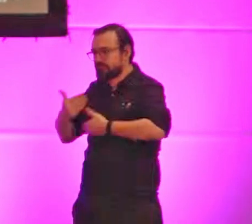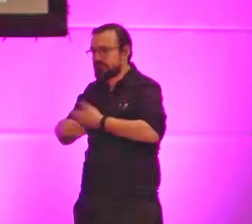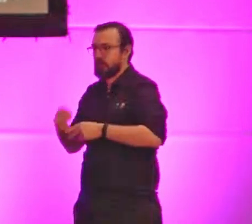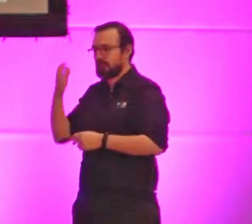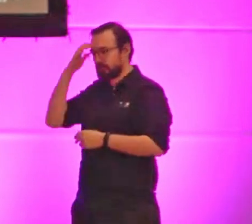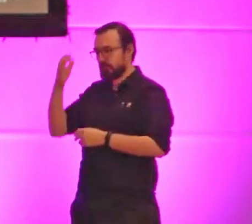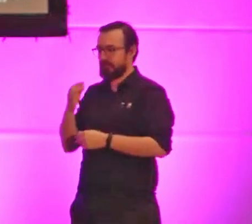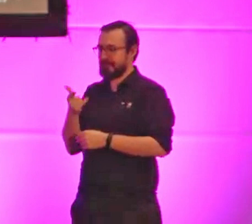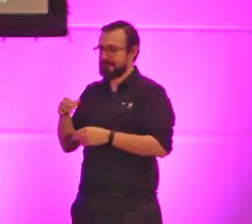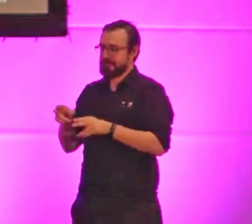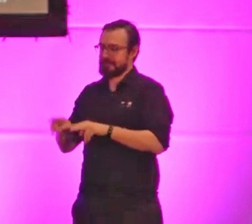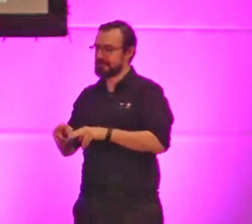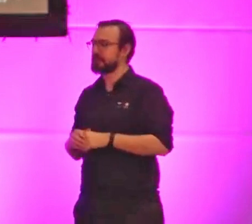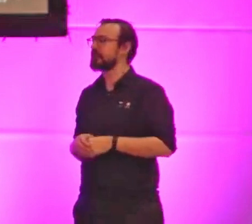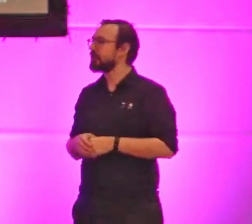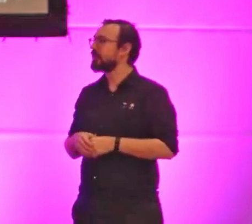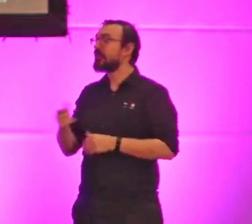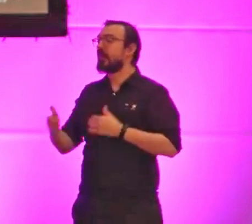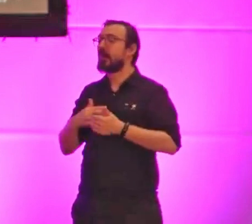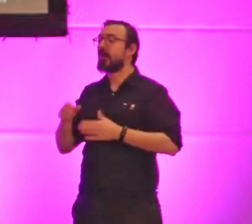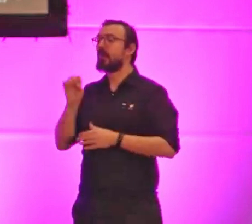i Stockholms tingsrätt. Och det handlar ju om